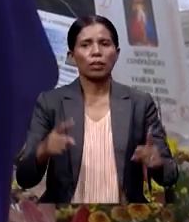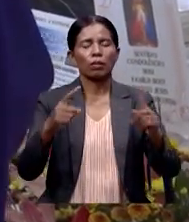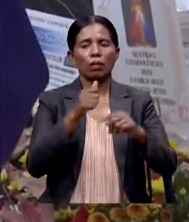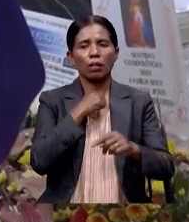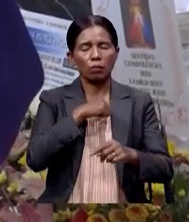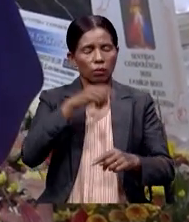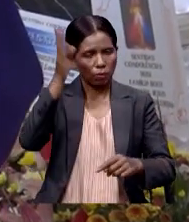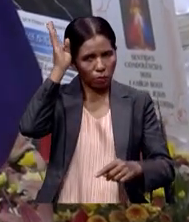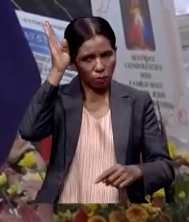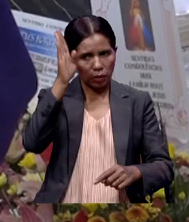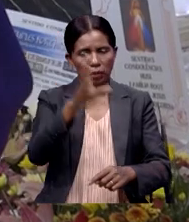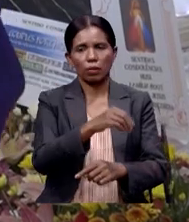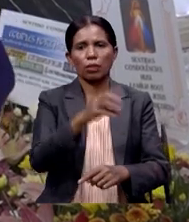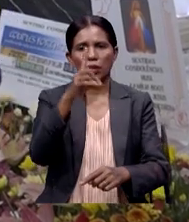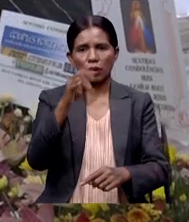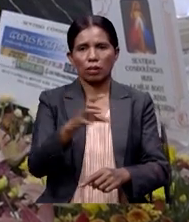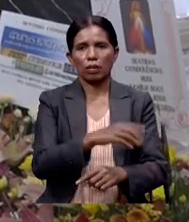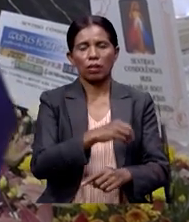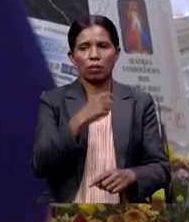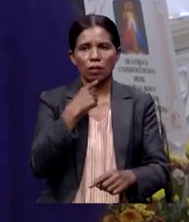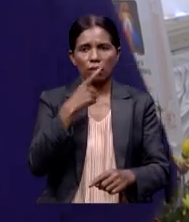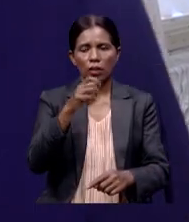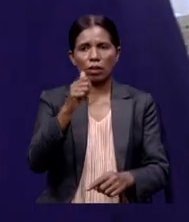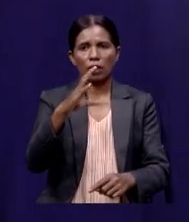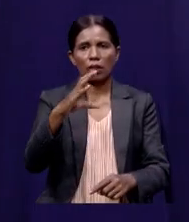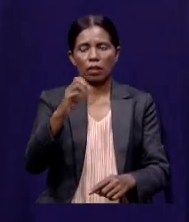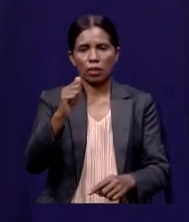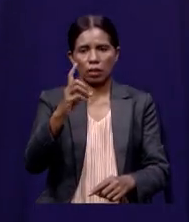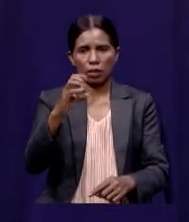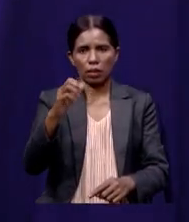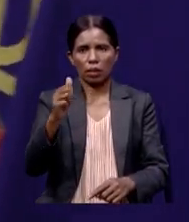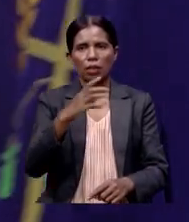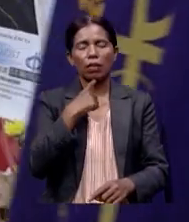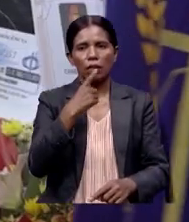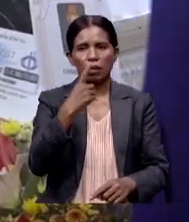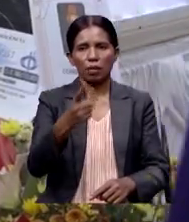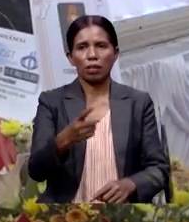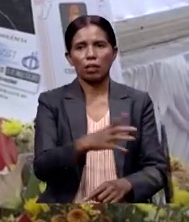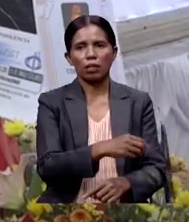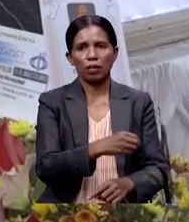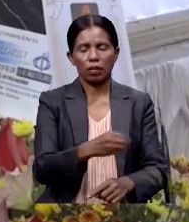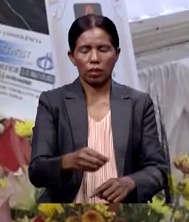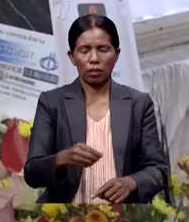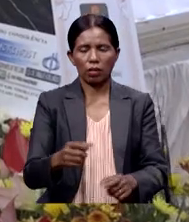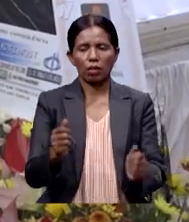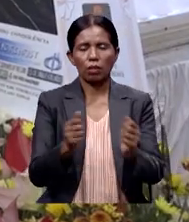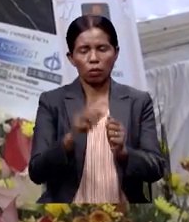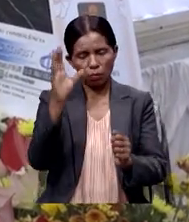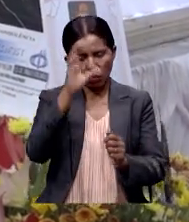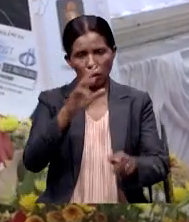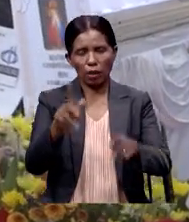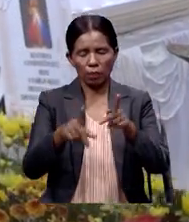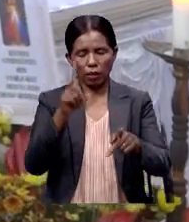arcebispo arquidiocese metropolitana Dili, Dom Virgílio Cardeal do Carmo da Silva SDB, Conferência Episcopal Timorense se buka figura